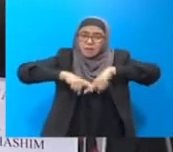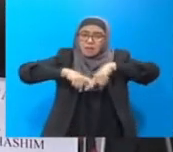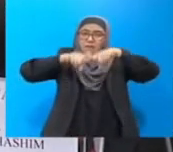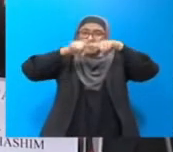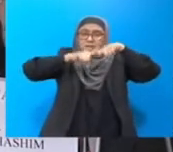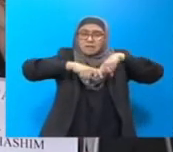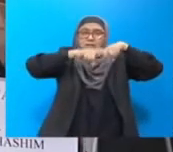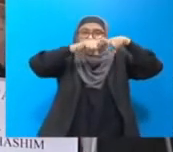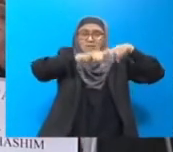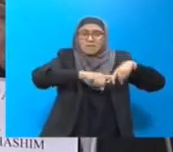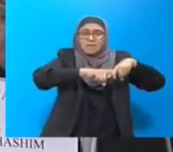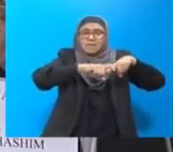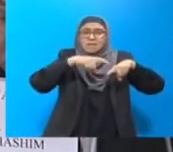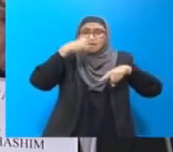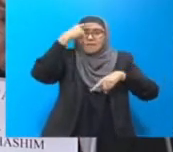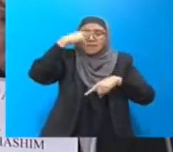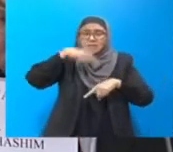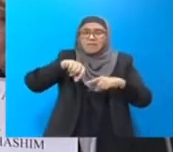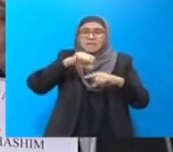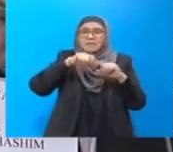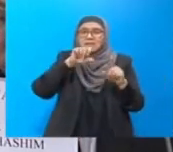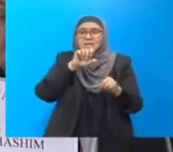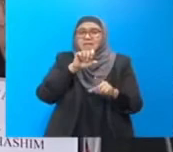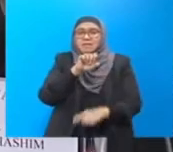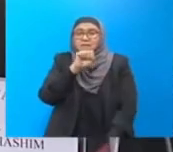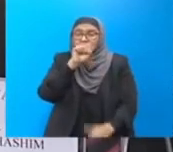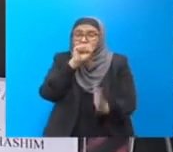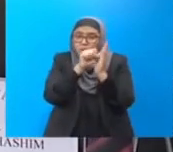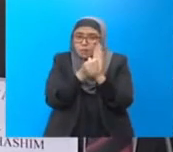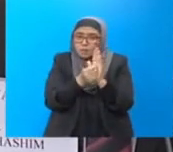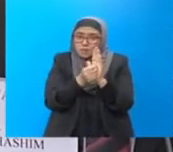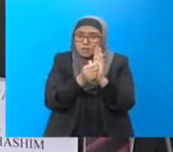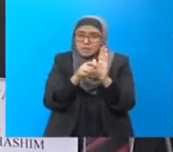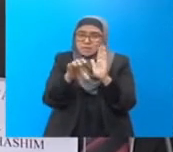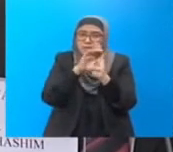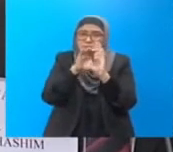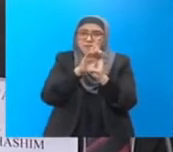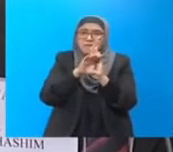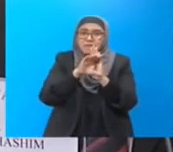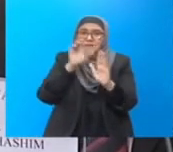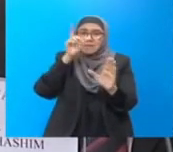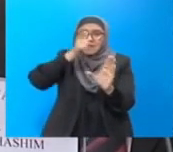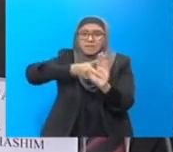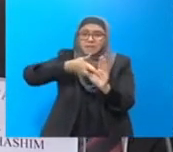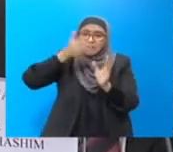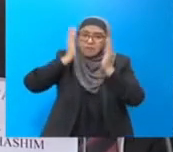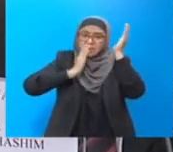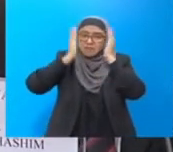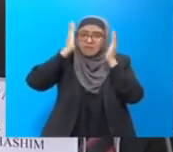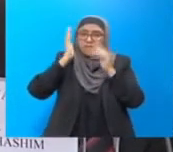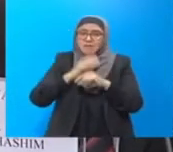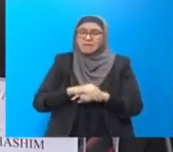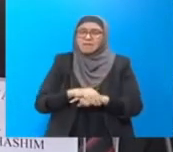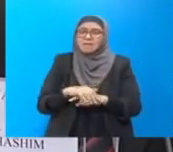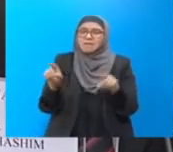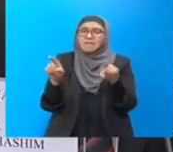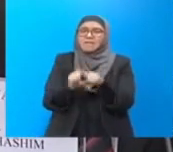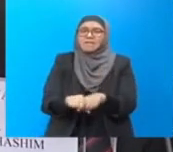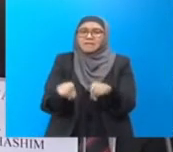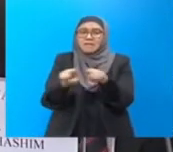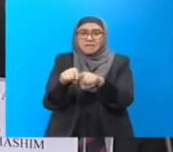kita kepada sumber terutamanya daripada Petronas sebagaimana yang kita